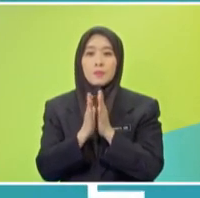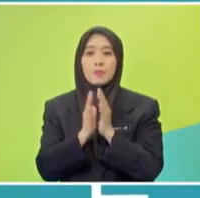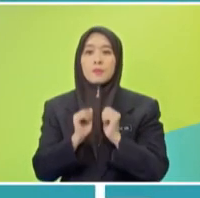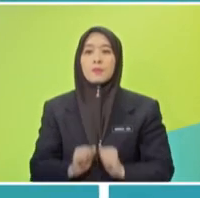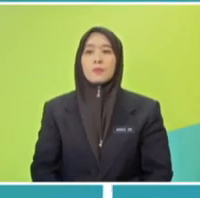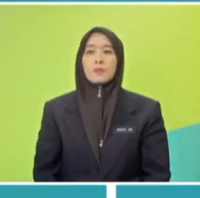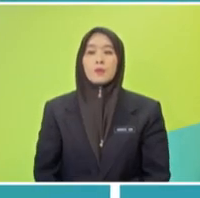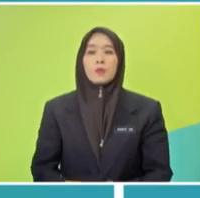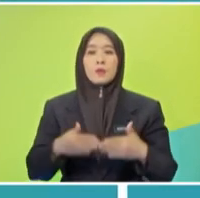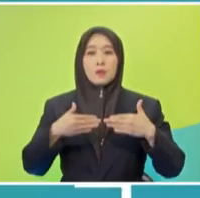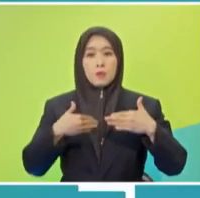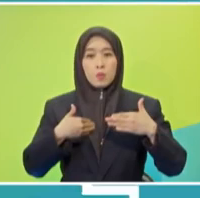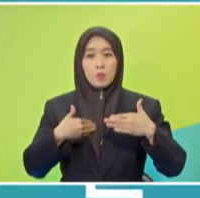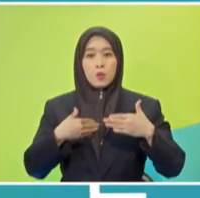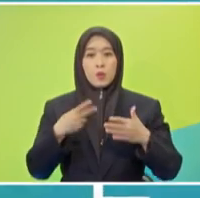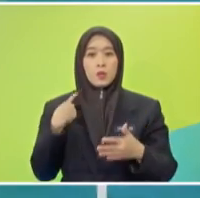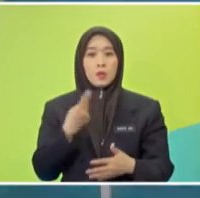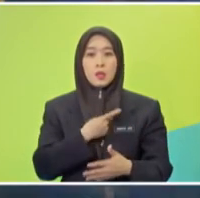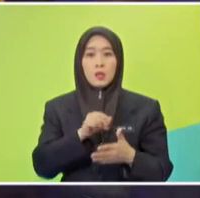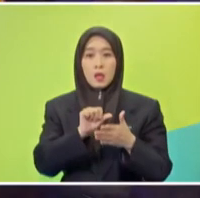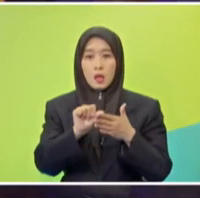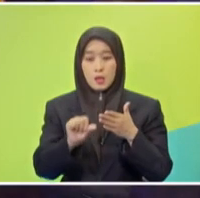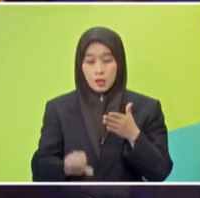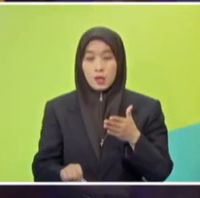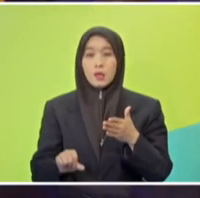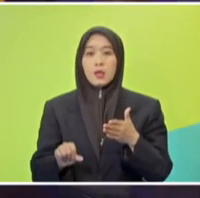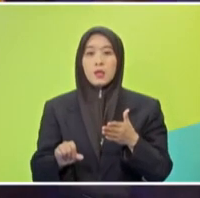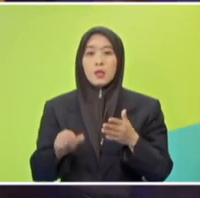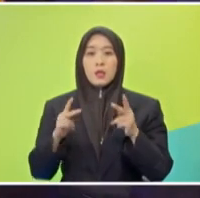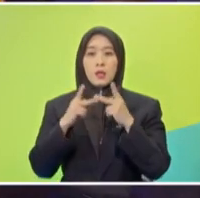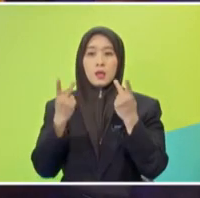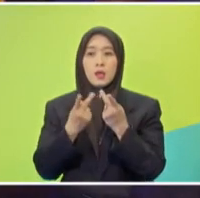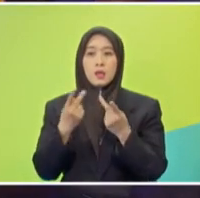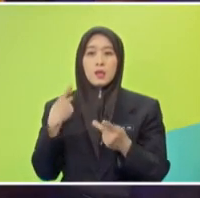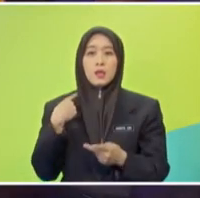Minggu Sebelum kita akhiri gelas kita pada hari ini saya